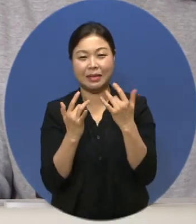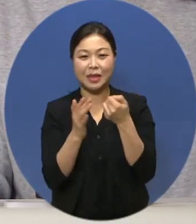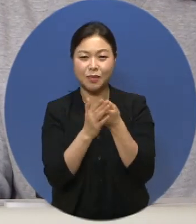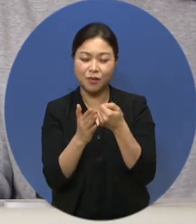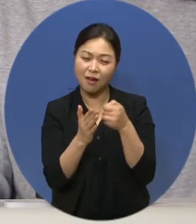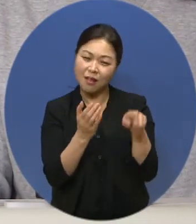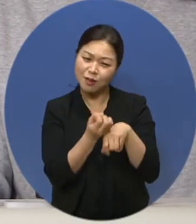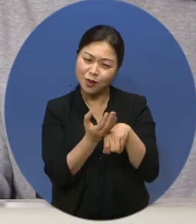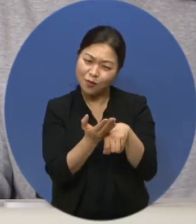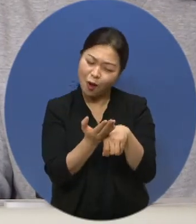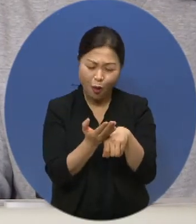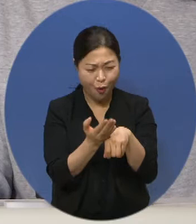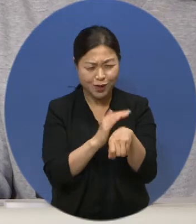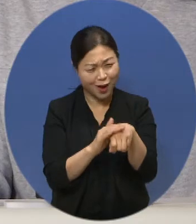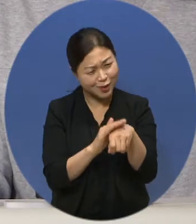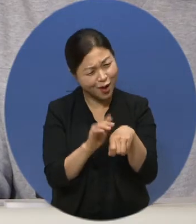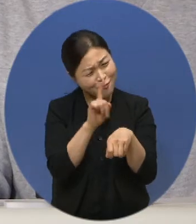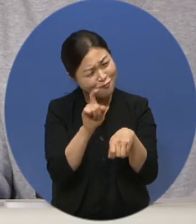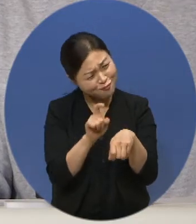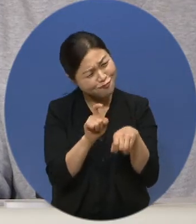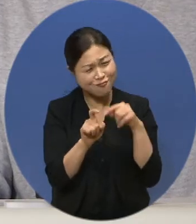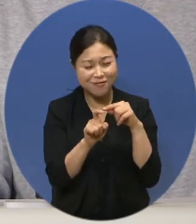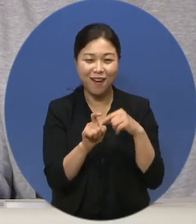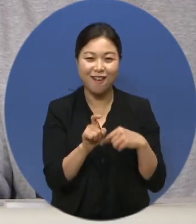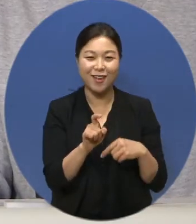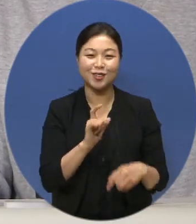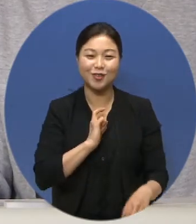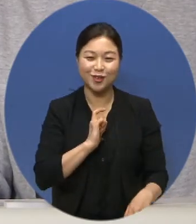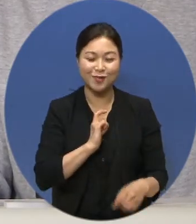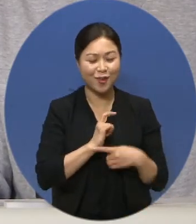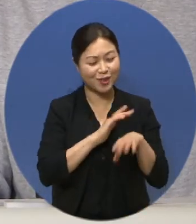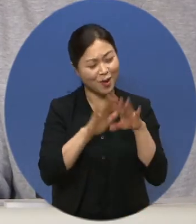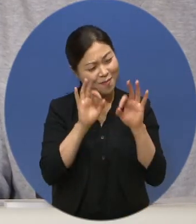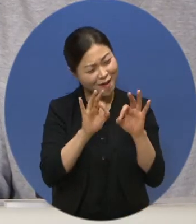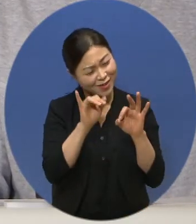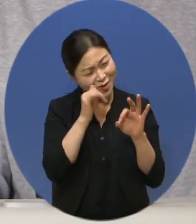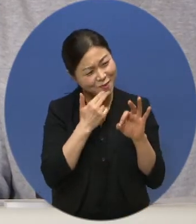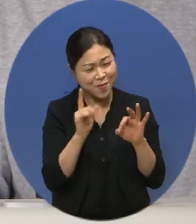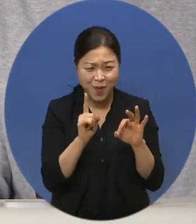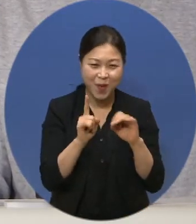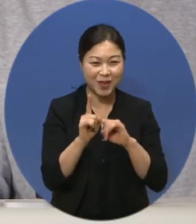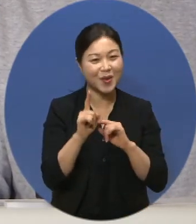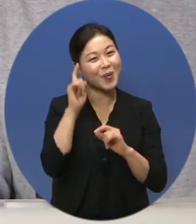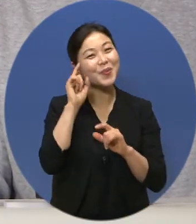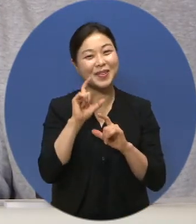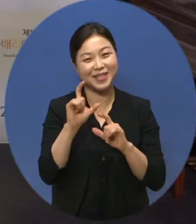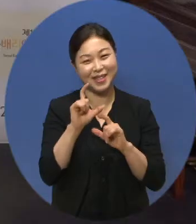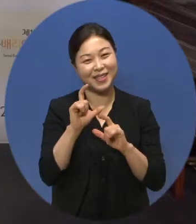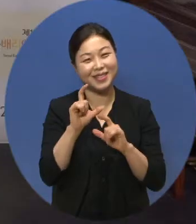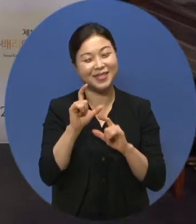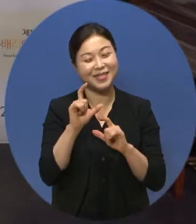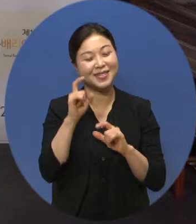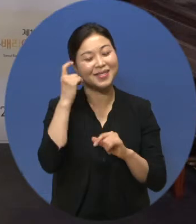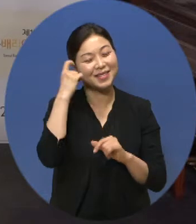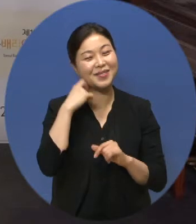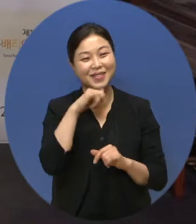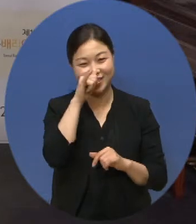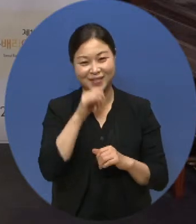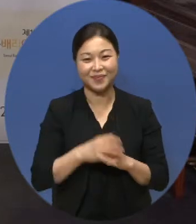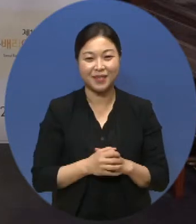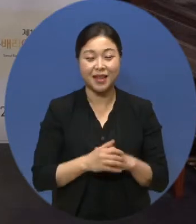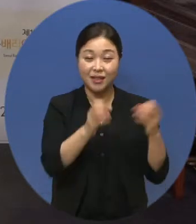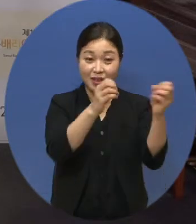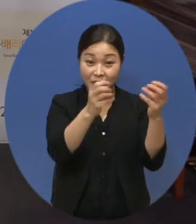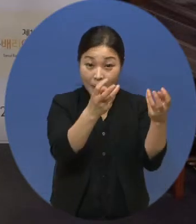어떻게 전달이 될까라는 그런 어떻게 보셨을까라는 그런 생각이 좀 들었었던 것 같습니다. 오히려 사실 대사가